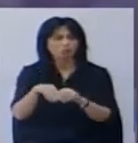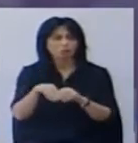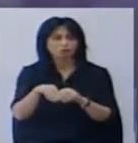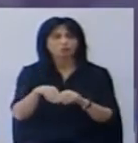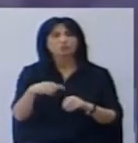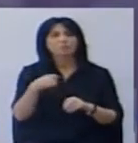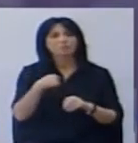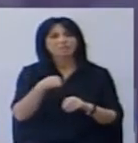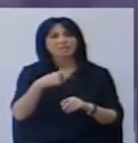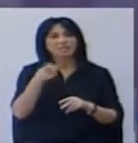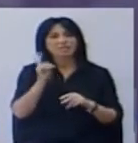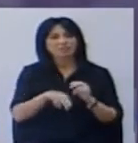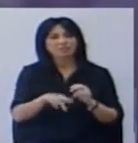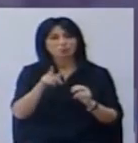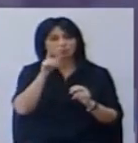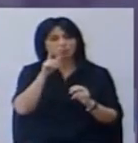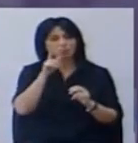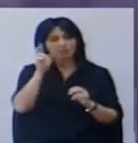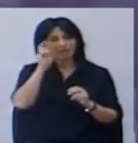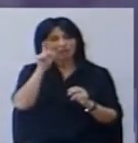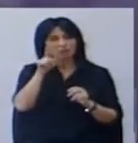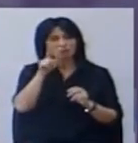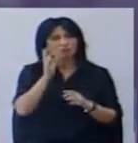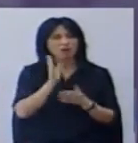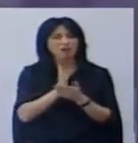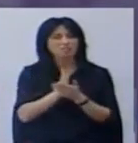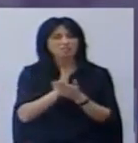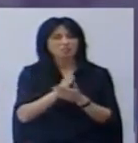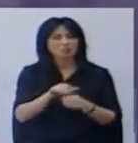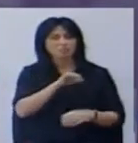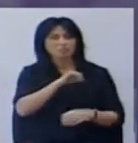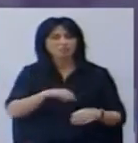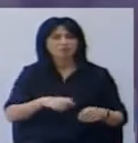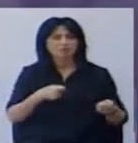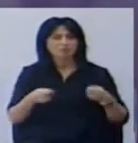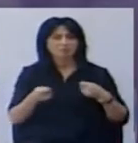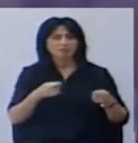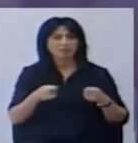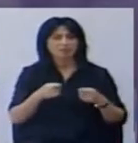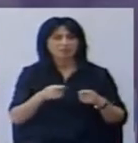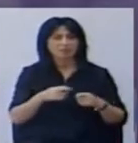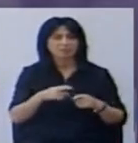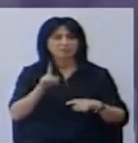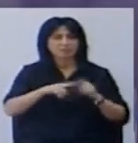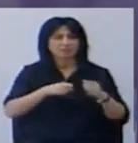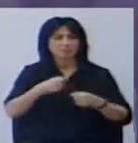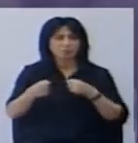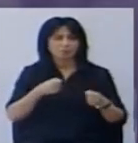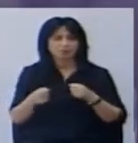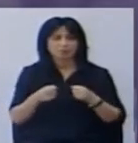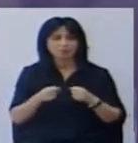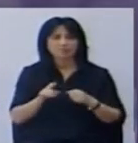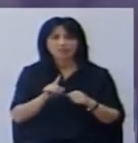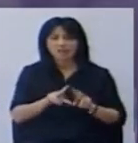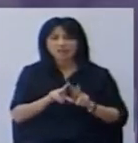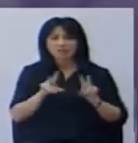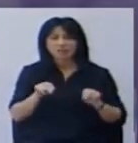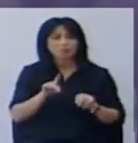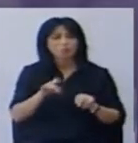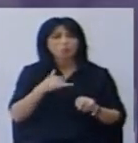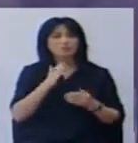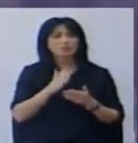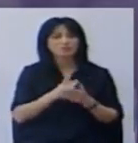მე დავამთავრებ ქუთაისის ხელისუფლებაში არსებულ კლანურ მართველობას და ნეპოტიზმს. მე ნამდვილად რა დაპირებებიც